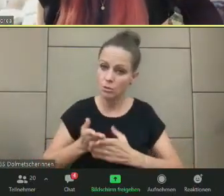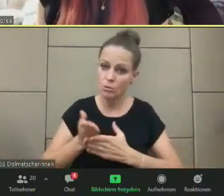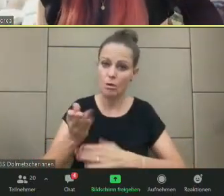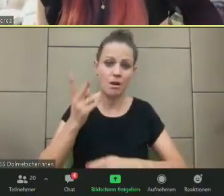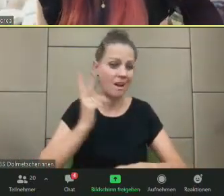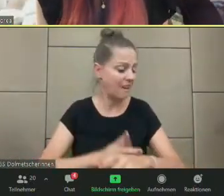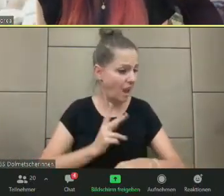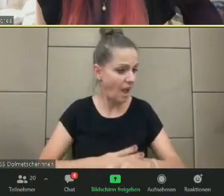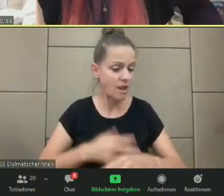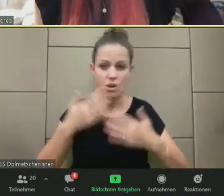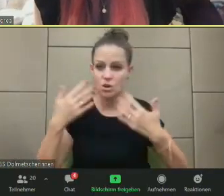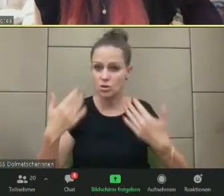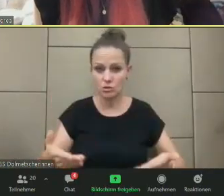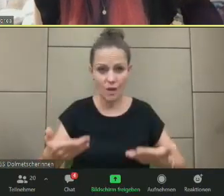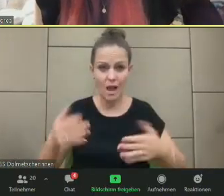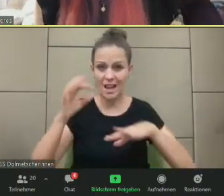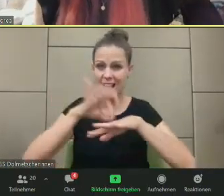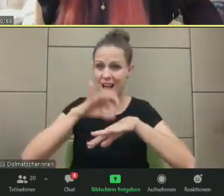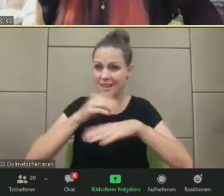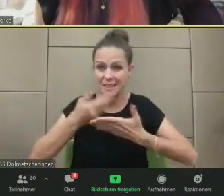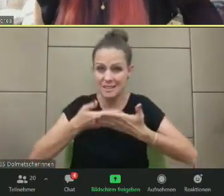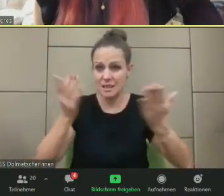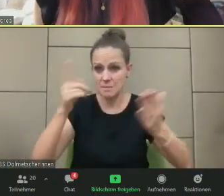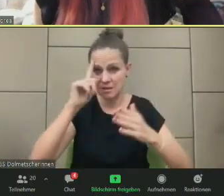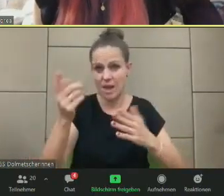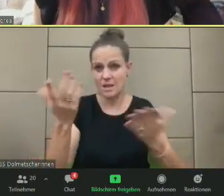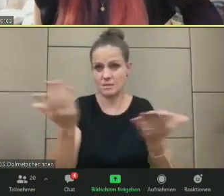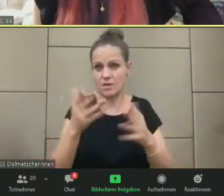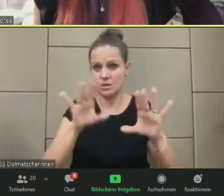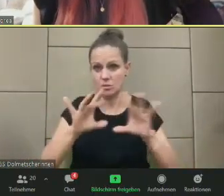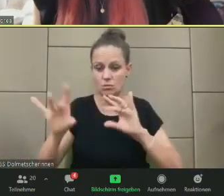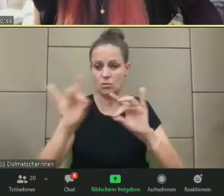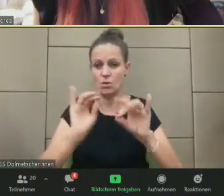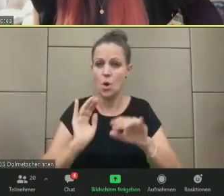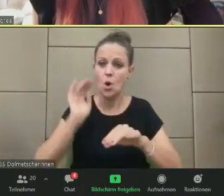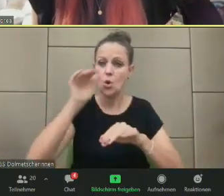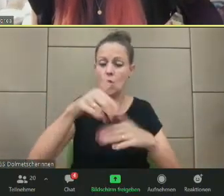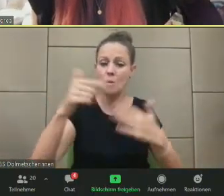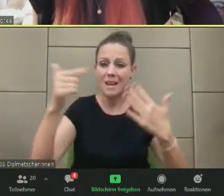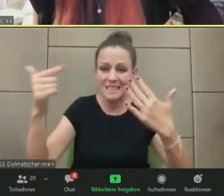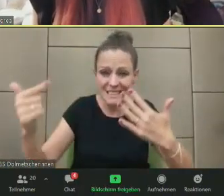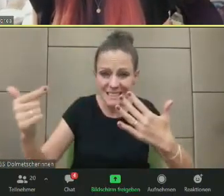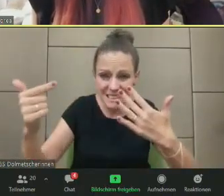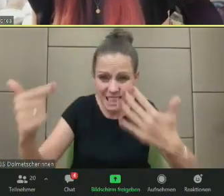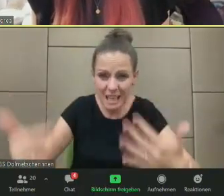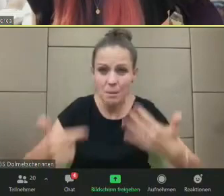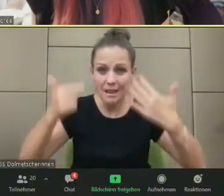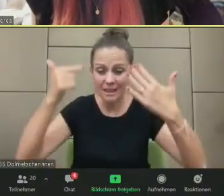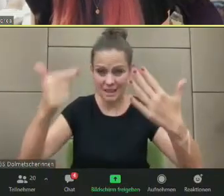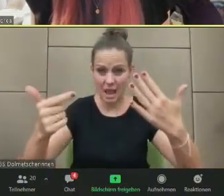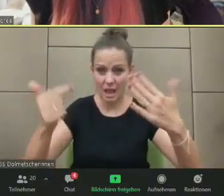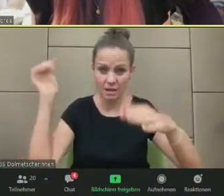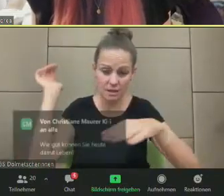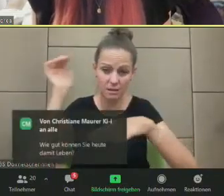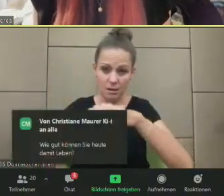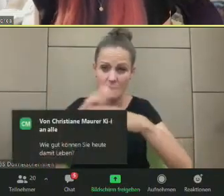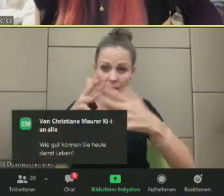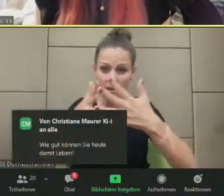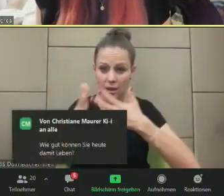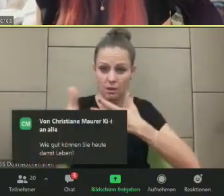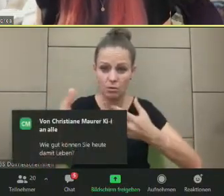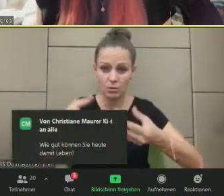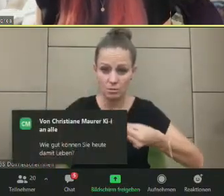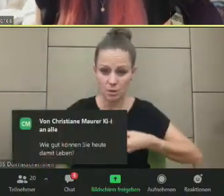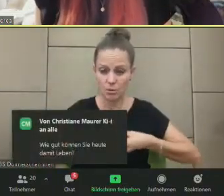und kein Arzt wusste warum. Und es hat wirklich über 7 Jahre gedauert, bis ich zu meiner Diagnose kam. Und da war die Krankheit